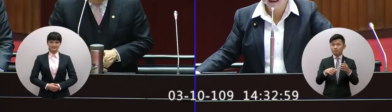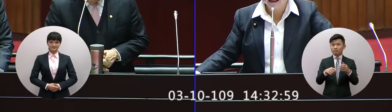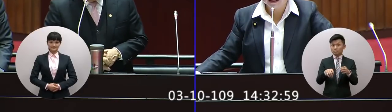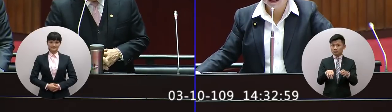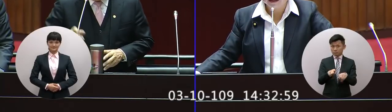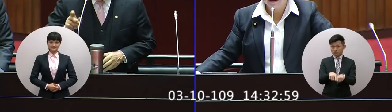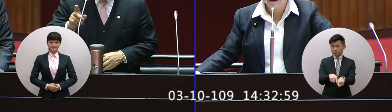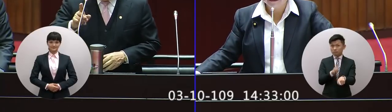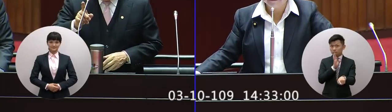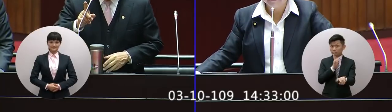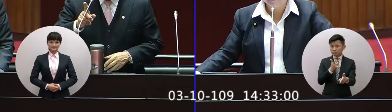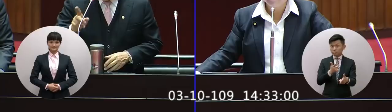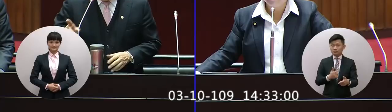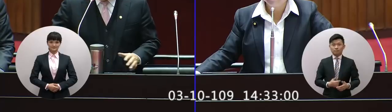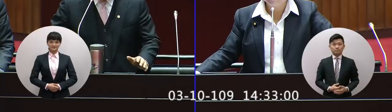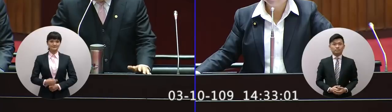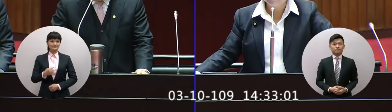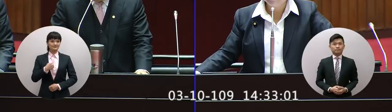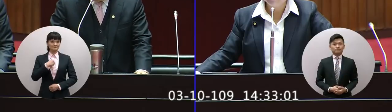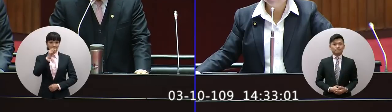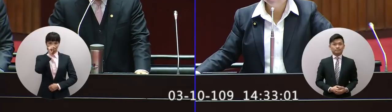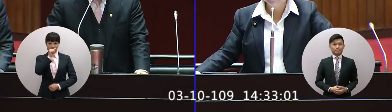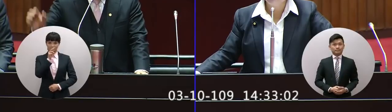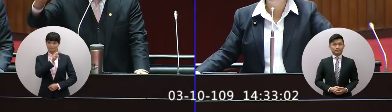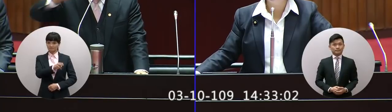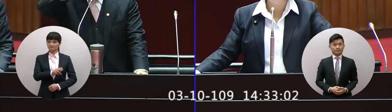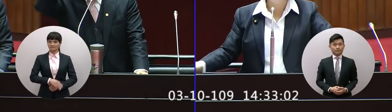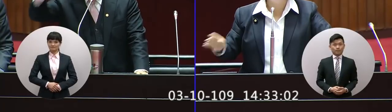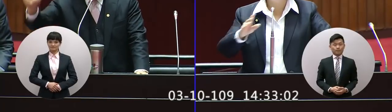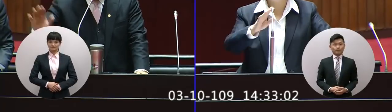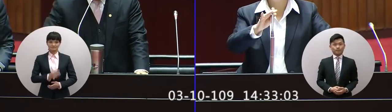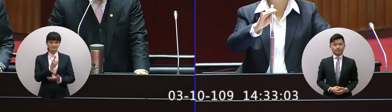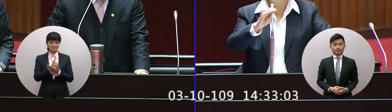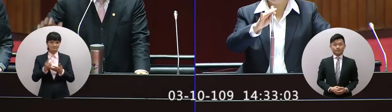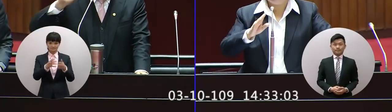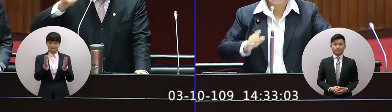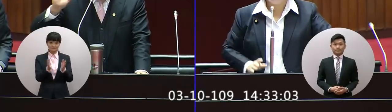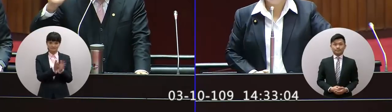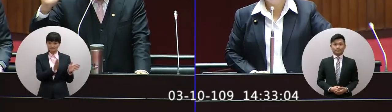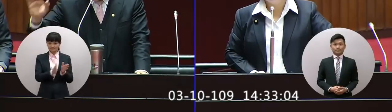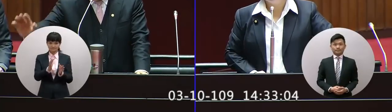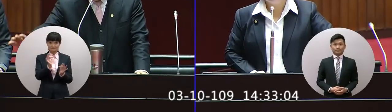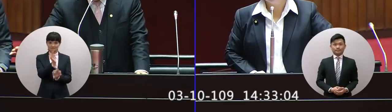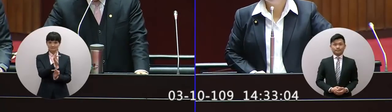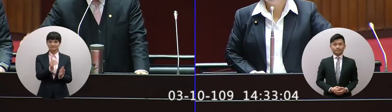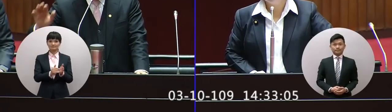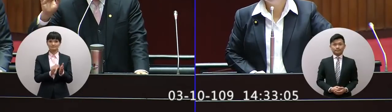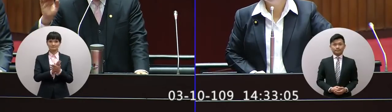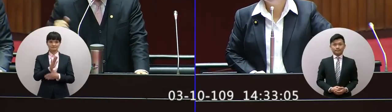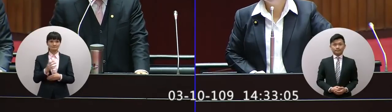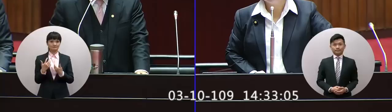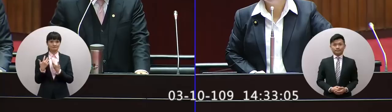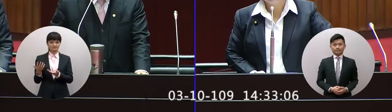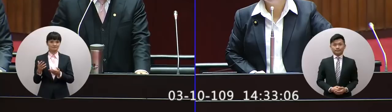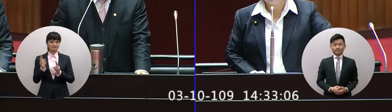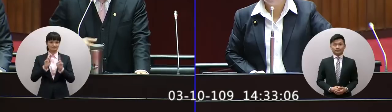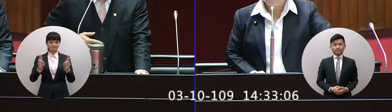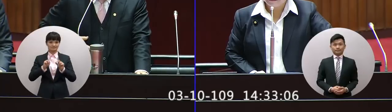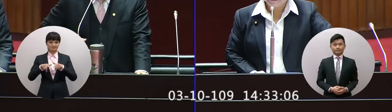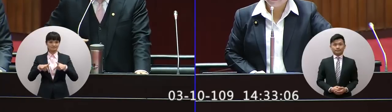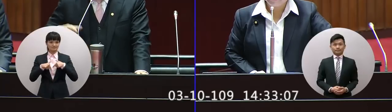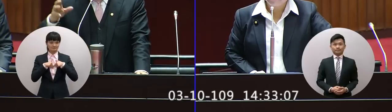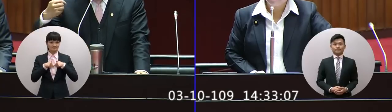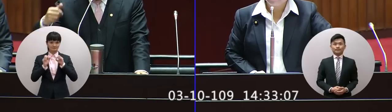行。 我特别交代，就是所有统统准备好了，让疫情中心宣布。